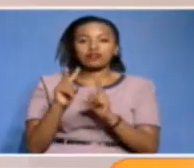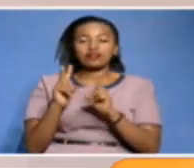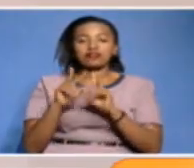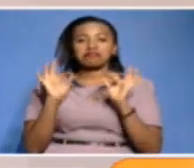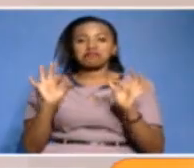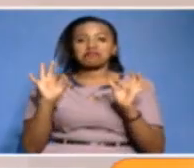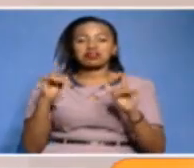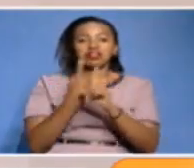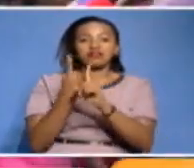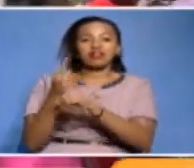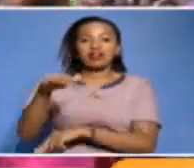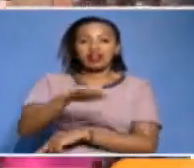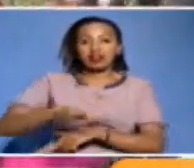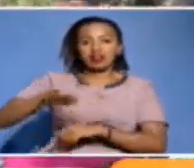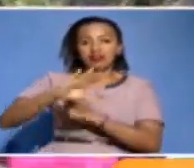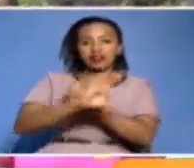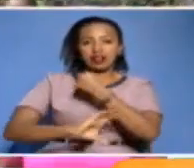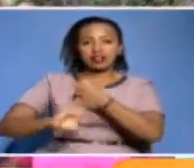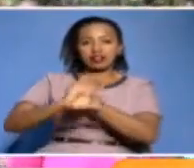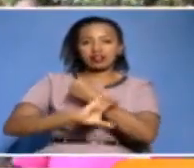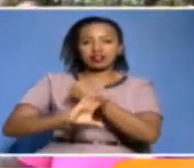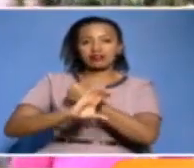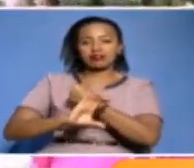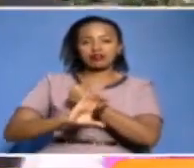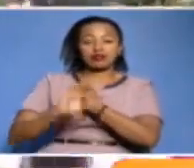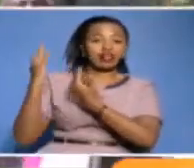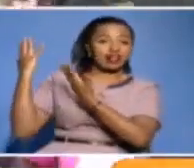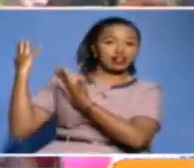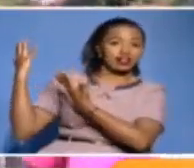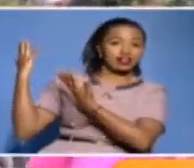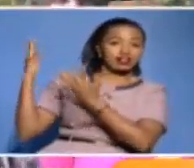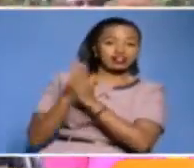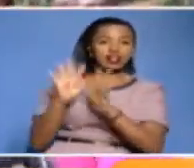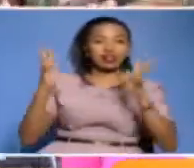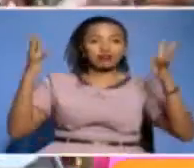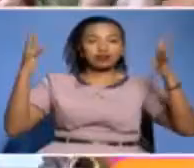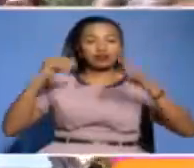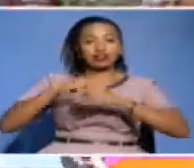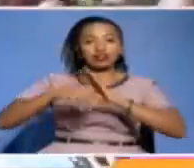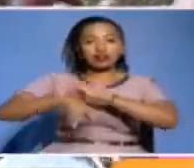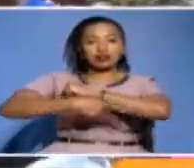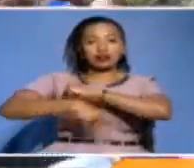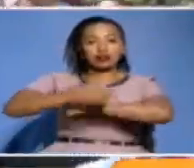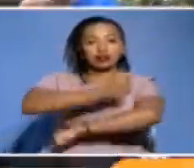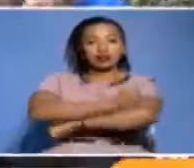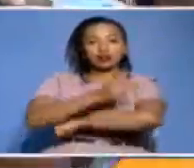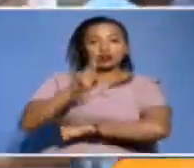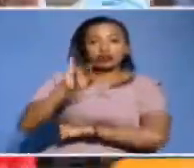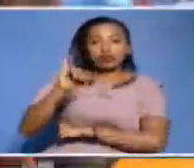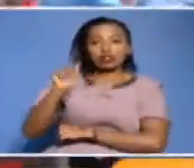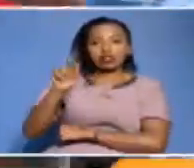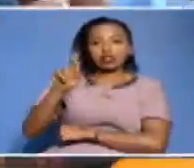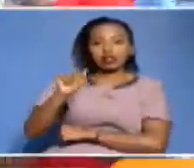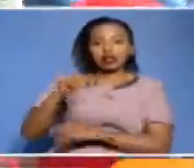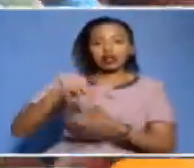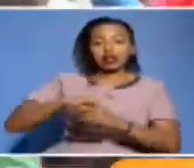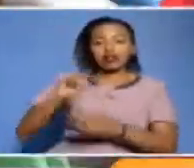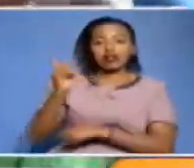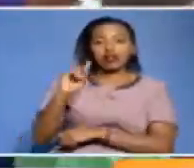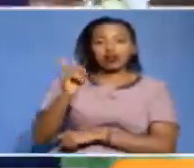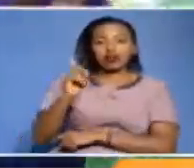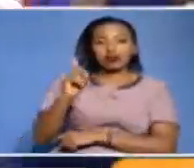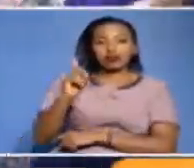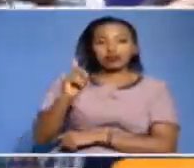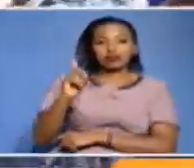nchini. Mnipigie. Ndivyo mambo yalivyokuwa katika shule ya msingi ya Riara jijini Nairobi. Mnatuona?